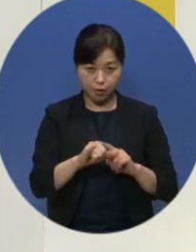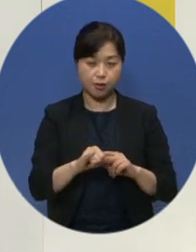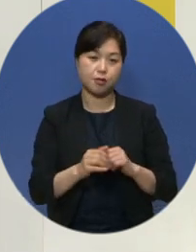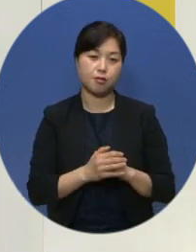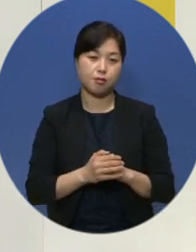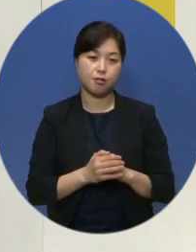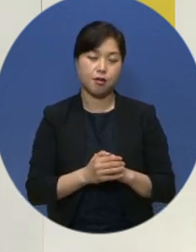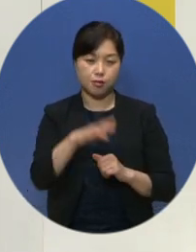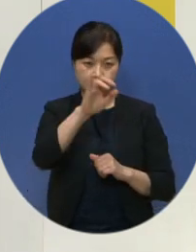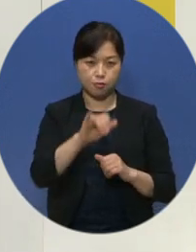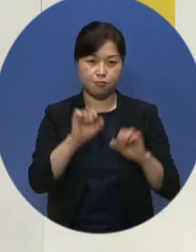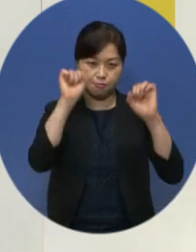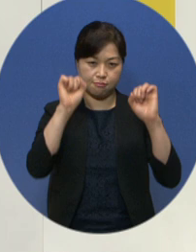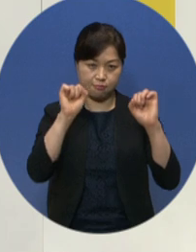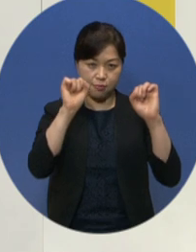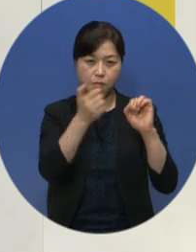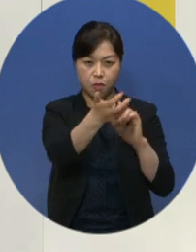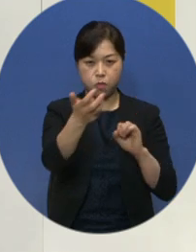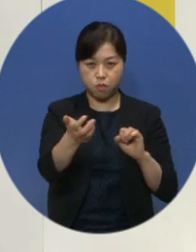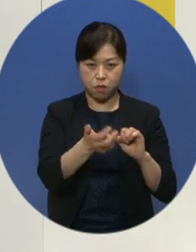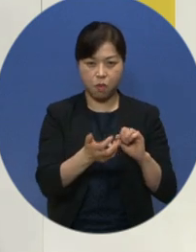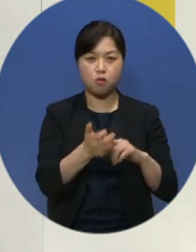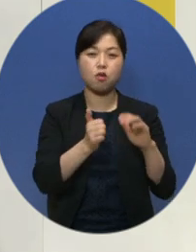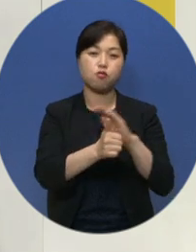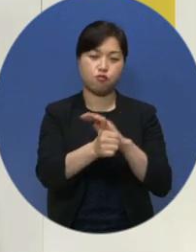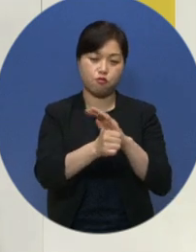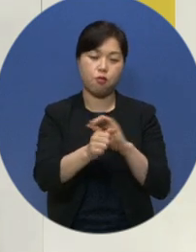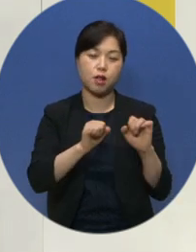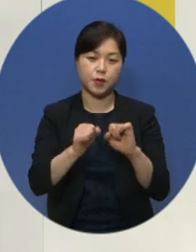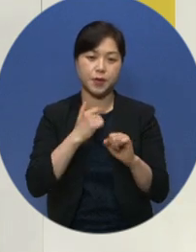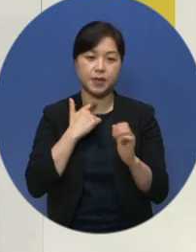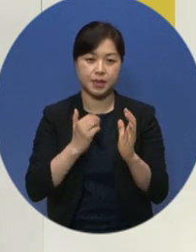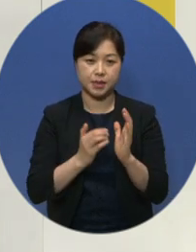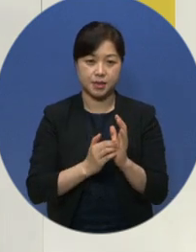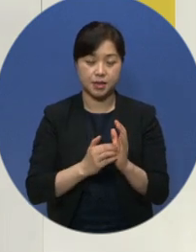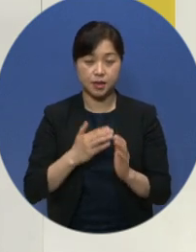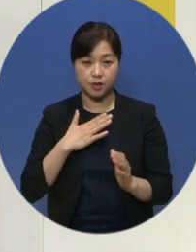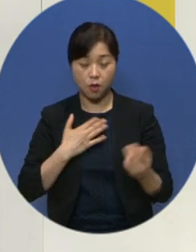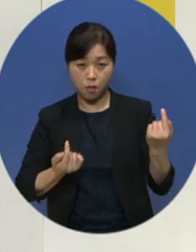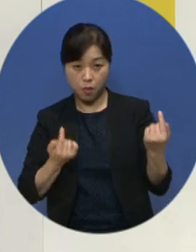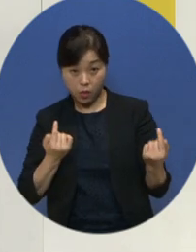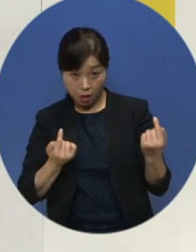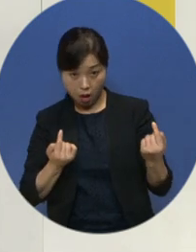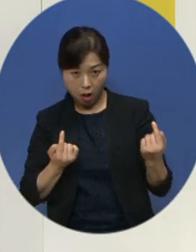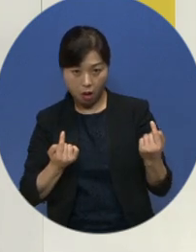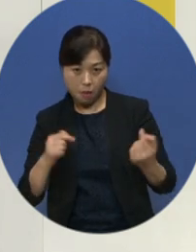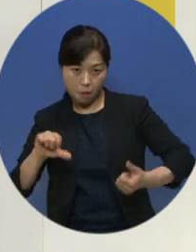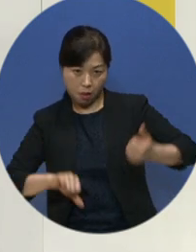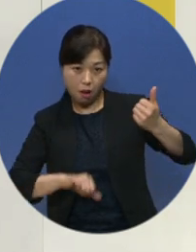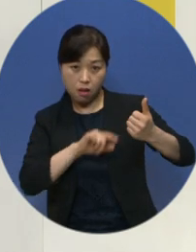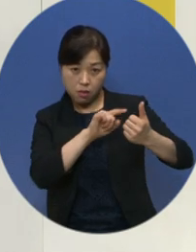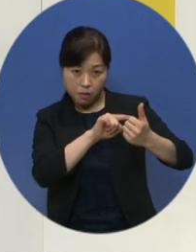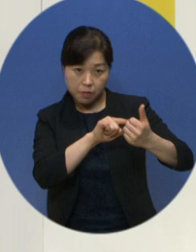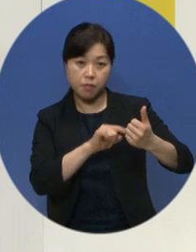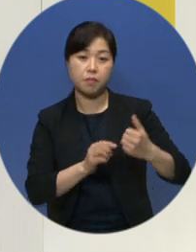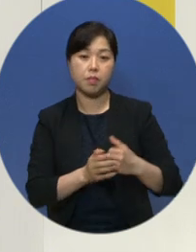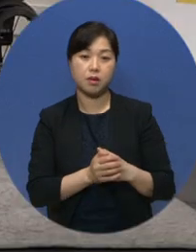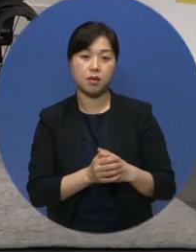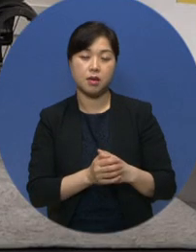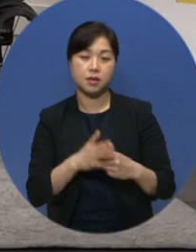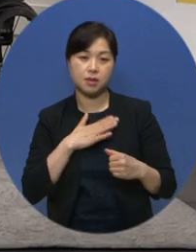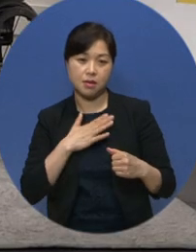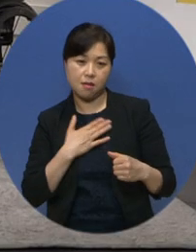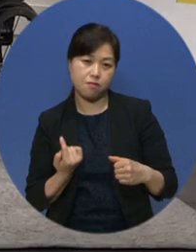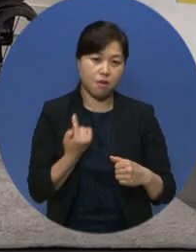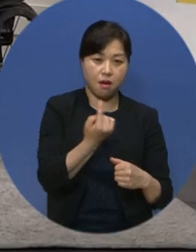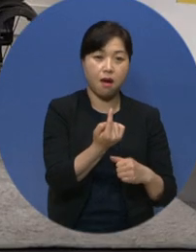생활을 했지요 근데 저보다 이제 잘 드는 선수들은 제가 그 체급 으로 가면 다 위아래로 빠집니다